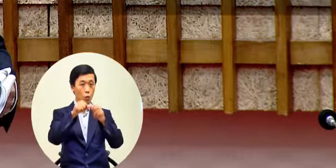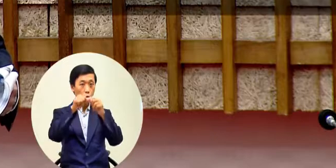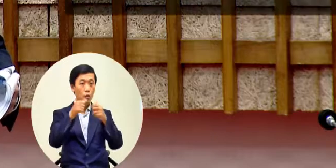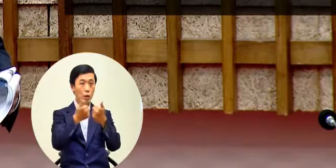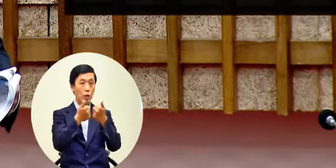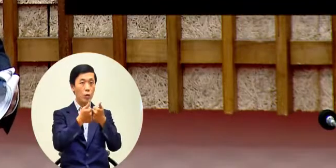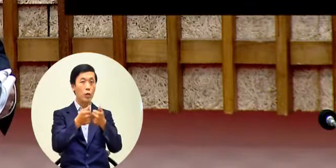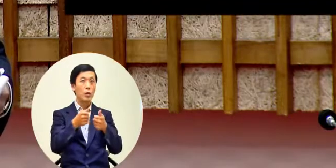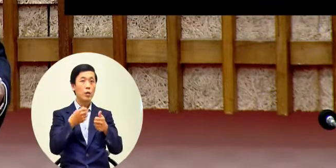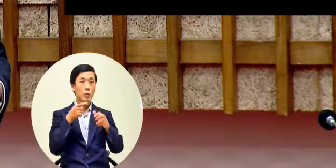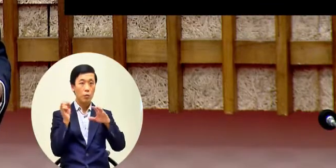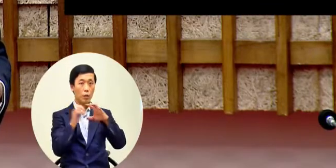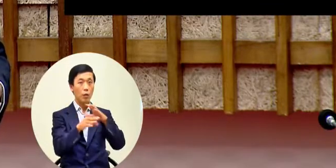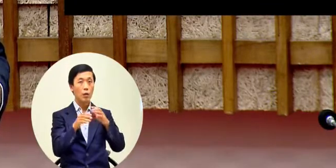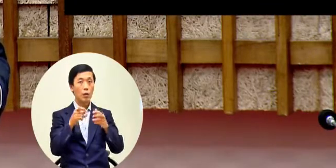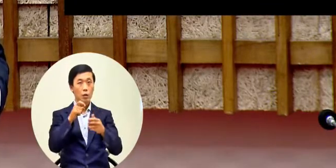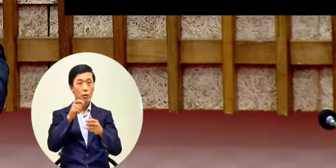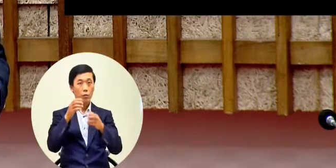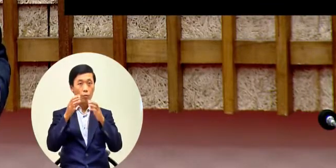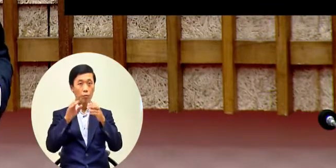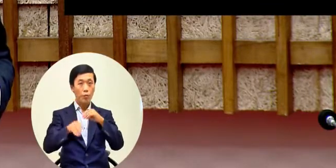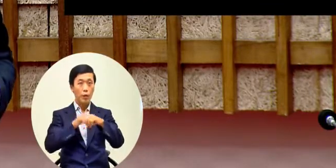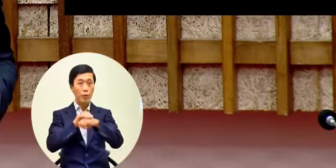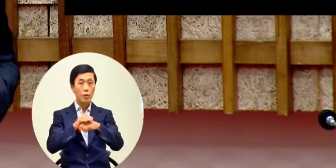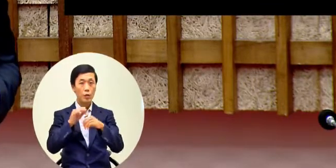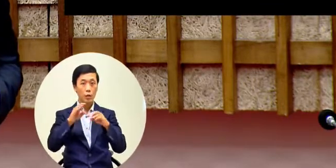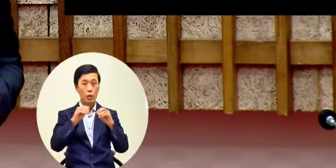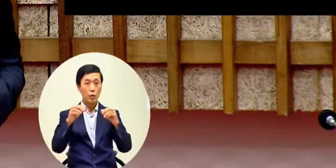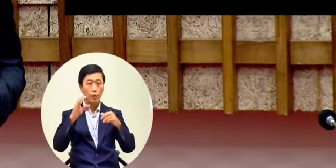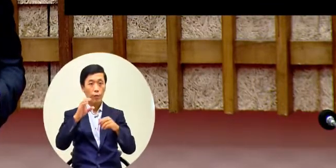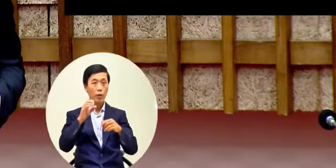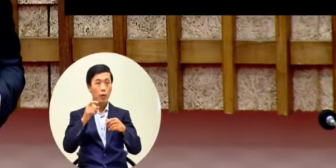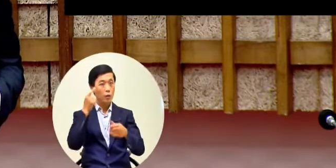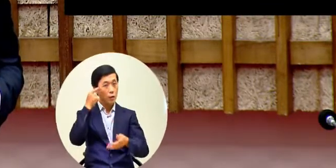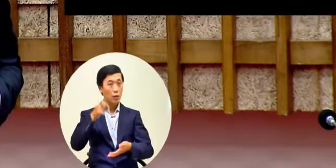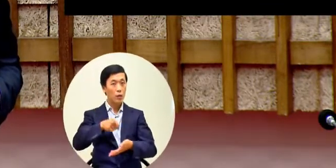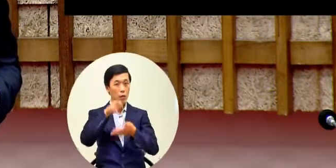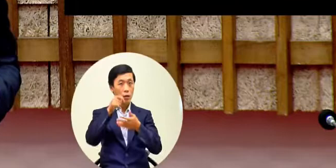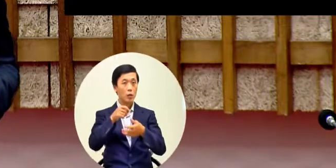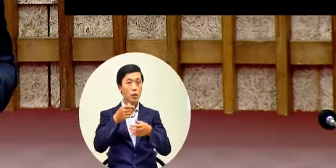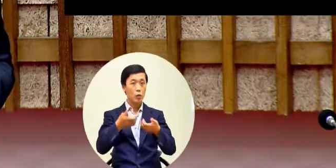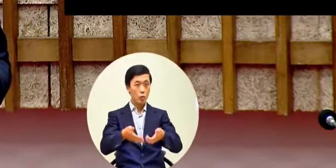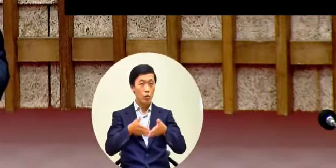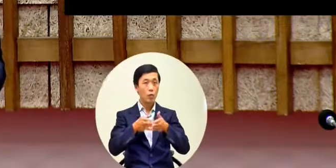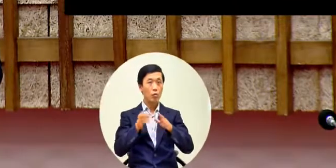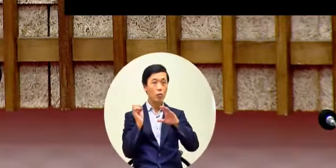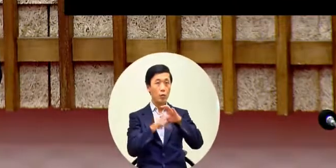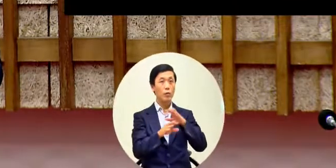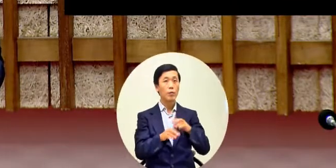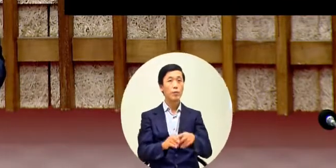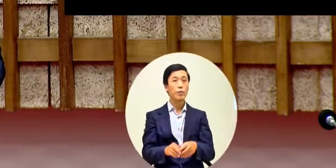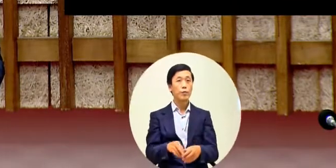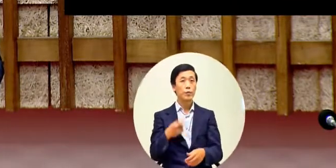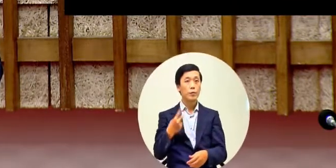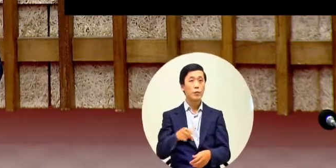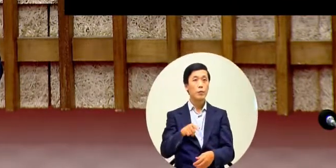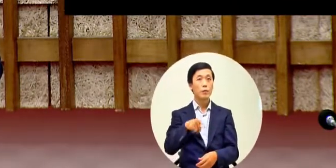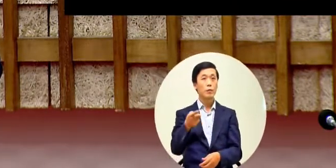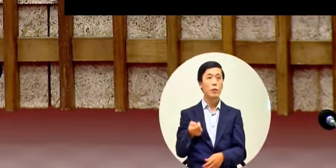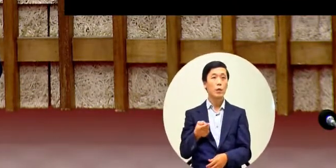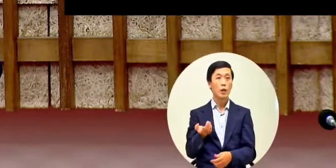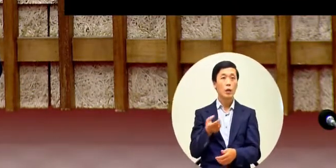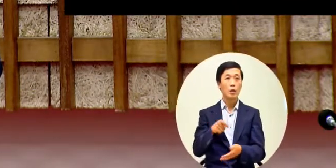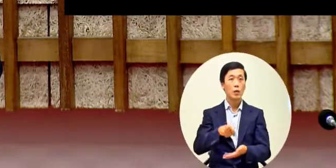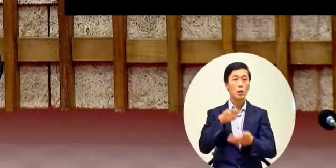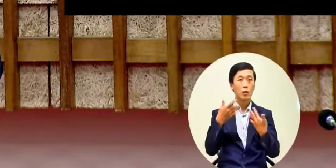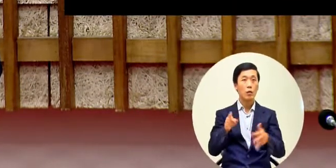成为一个地方需要建立的事项的项目里面。好，看下一页。好，再下一页。好，那刚刚另外提到